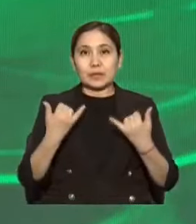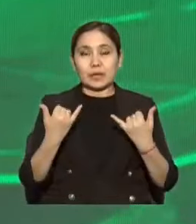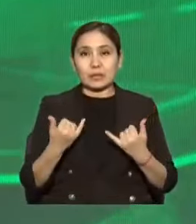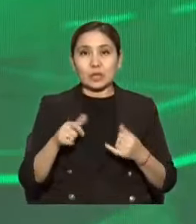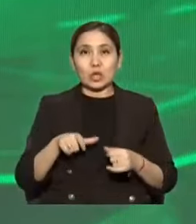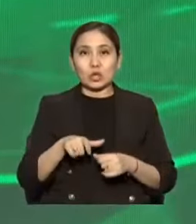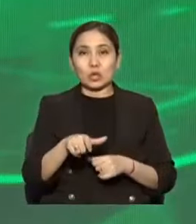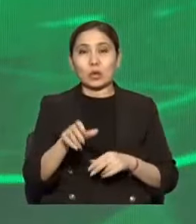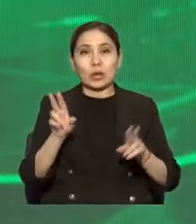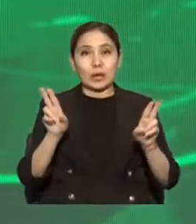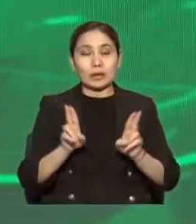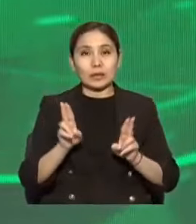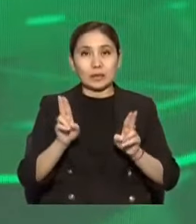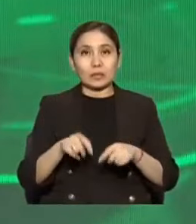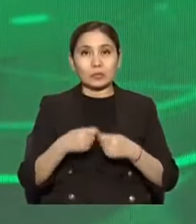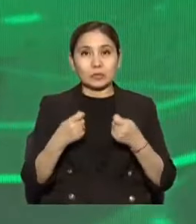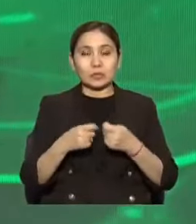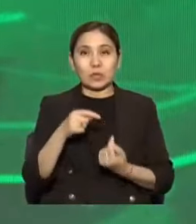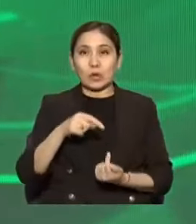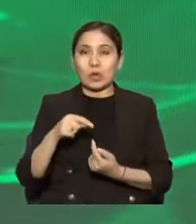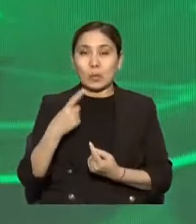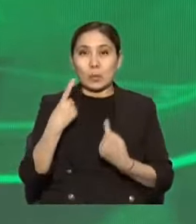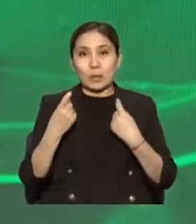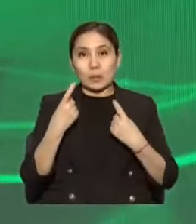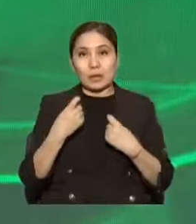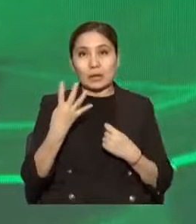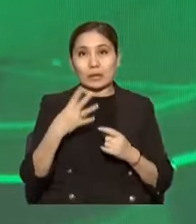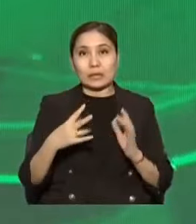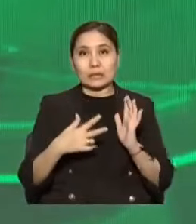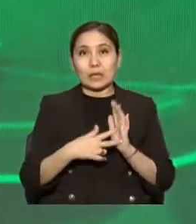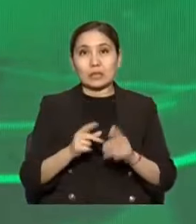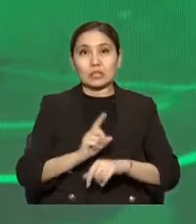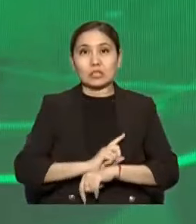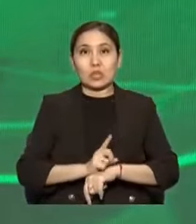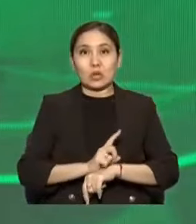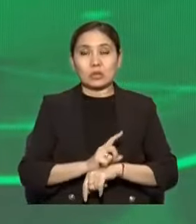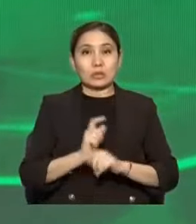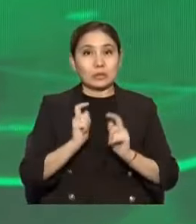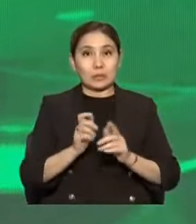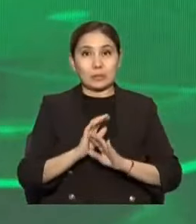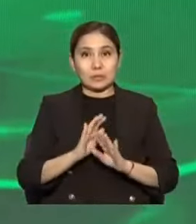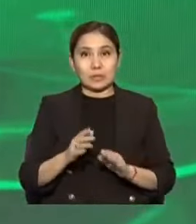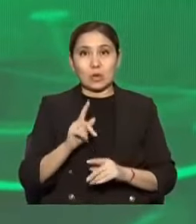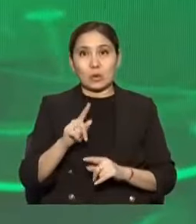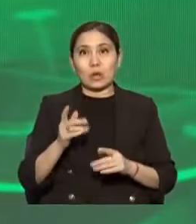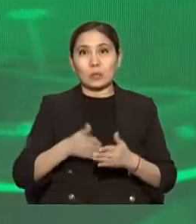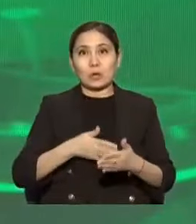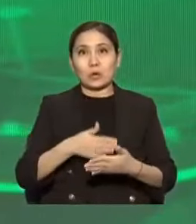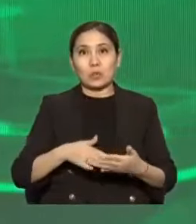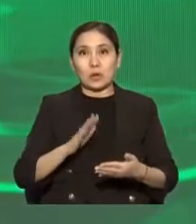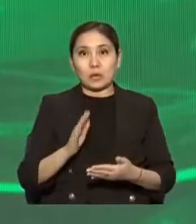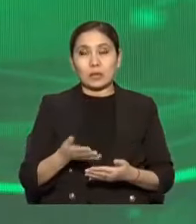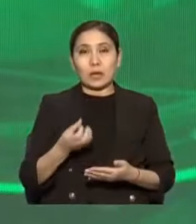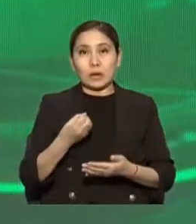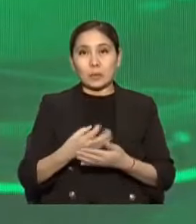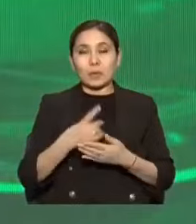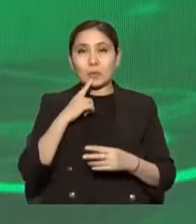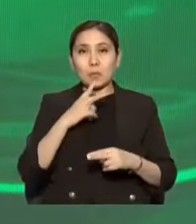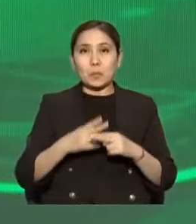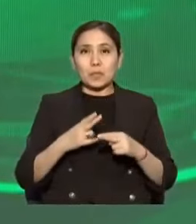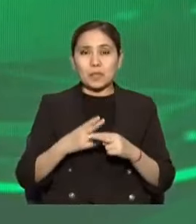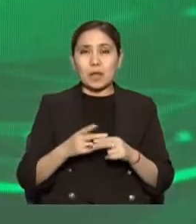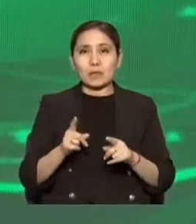Endi yo'l harakati qoidalari buzilishiga oid ma'lumotlar 48 soat ichida kelmasa, ular bekor bo'ladi. Qimmatbaho metallar